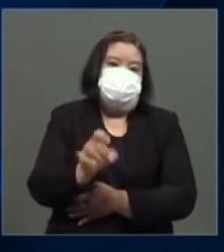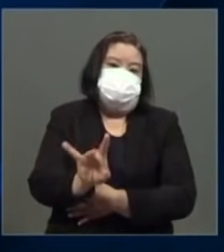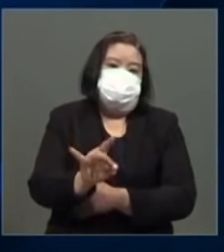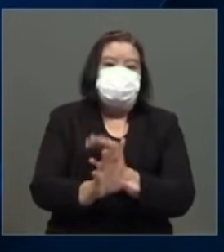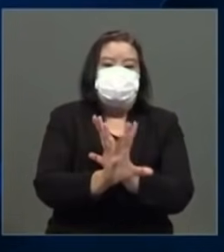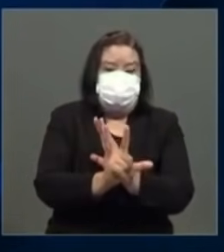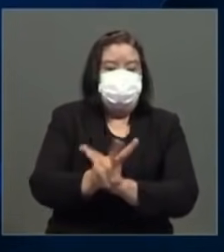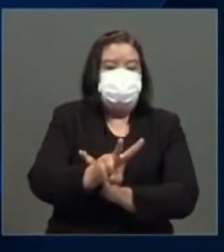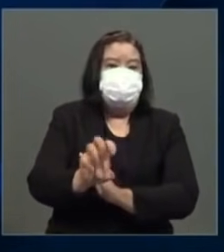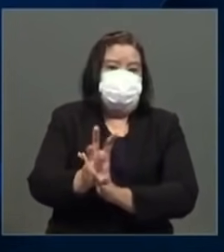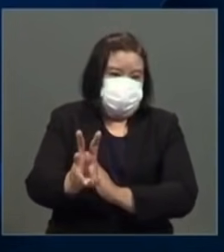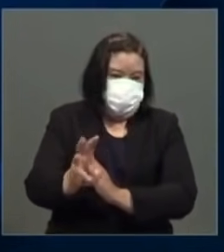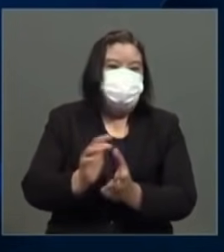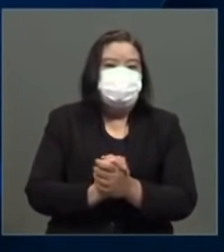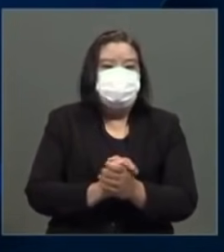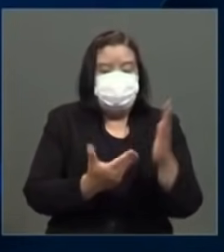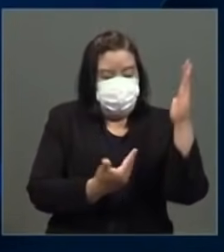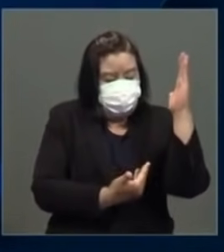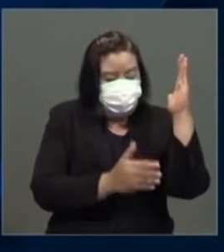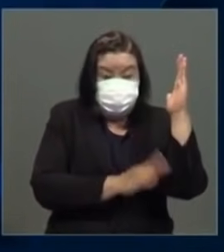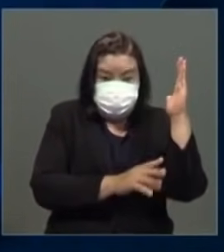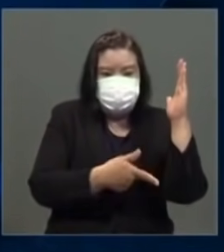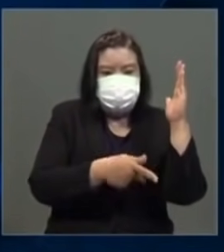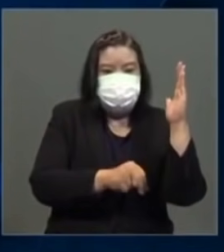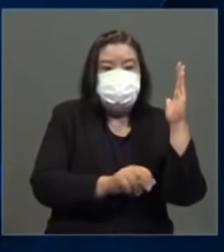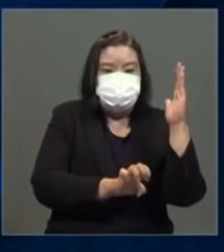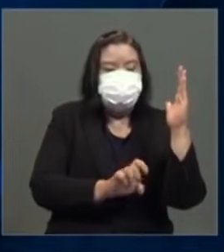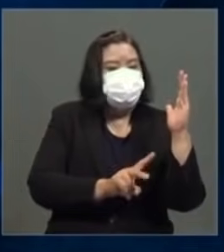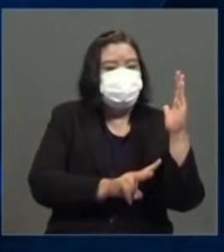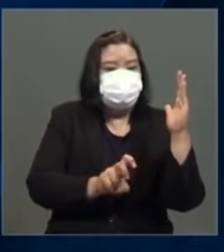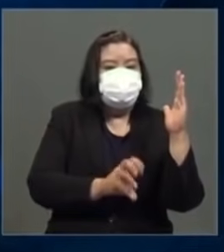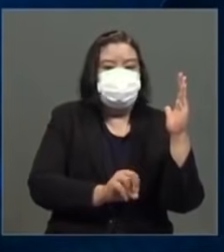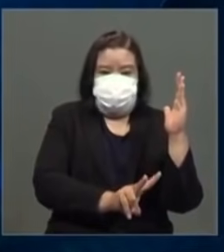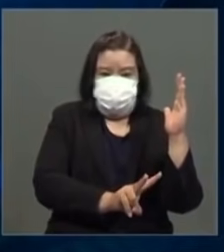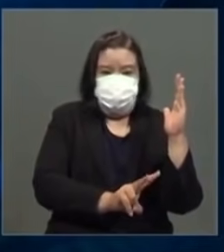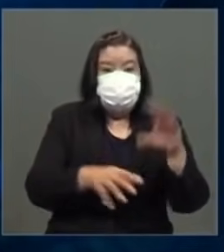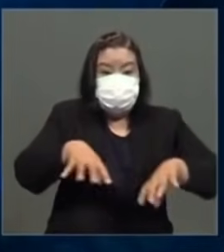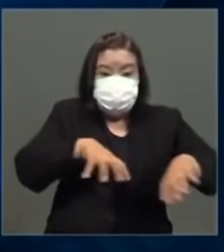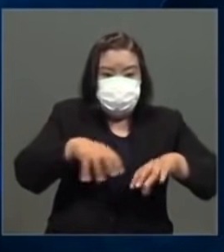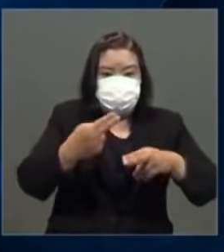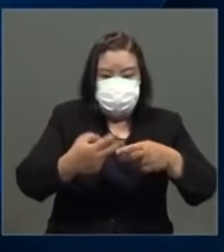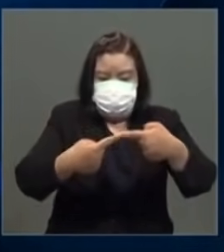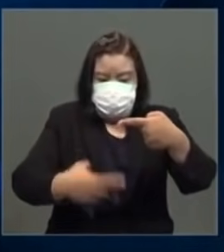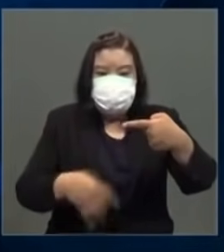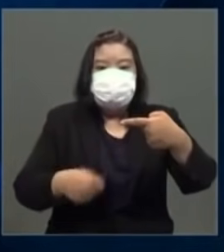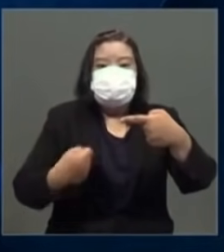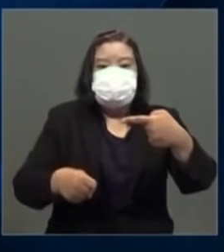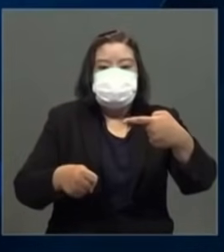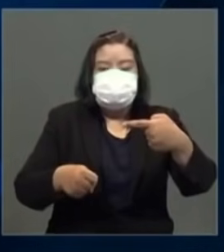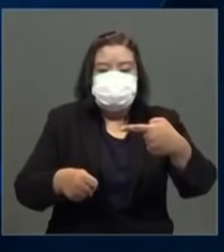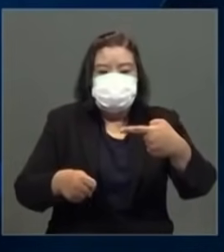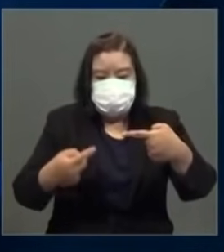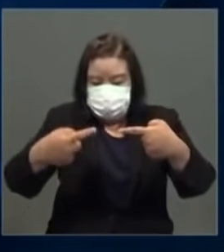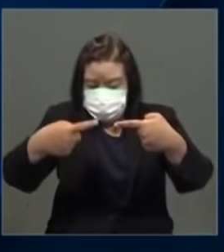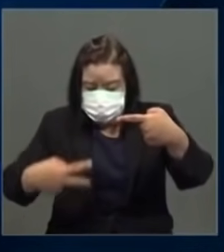รี266และปัตตานี262นะครับที่เหลือก็ยังทรงๆกันอยู่ในตัวเลขเดิมๆนะ